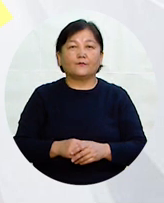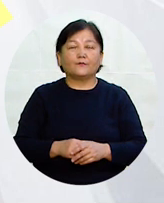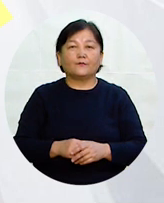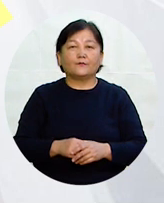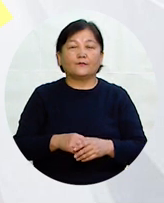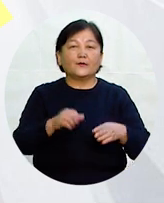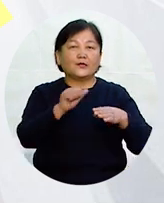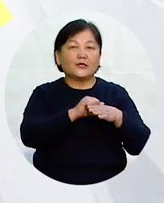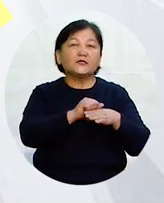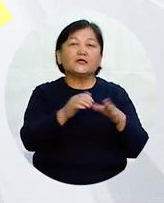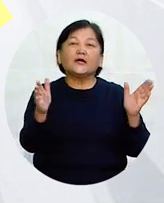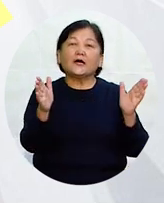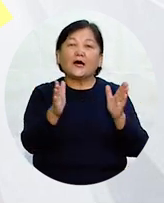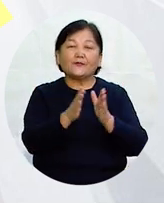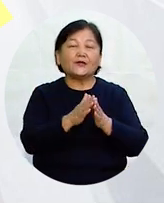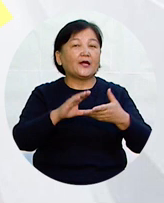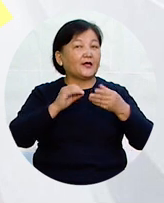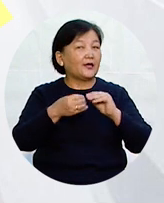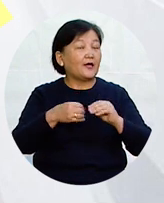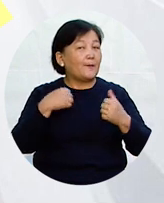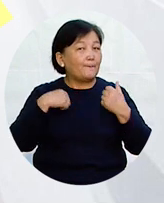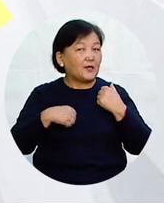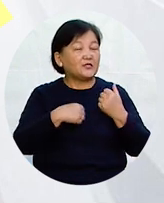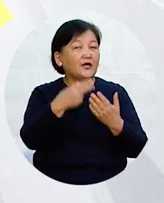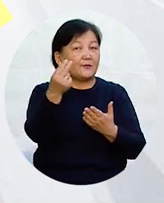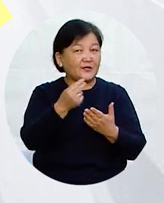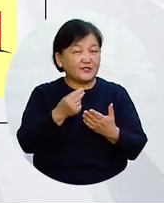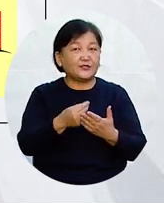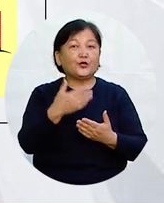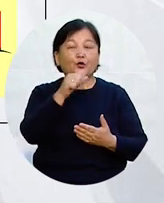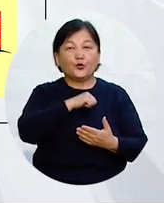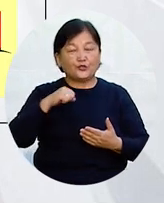За дасгалаа хамтдаа хий. Багшийнхаа бичсэнтэй тулгаарай.